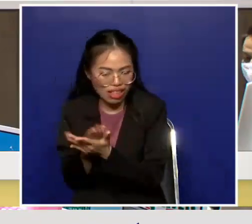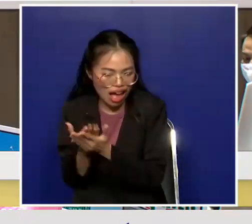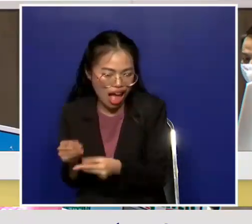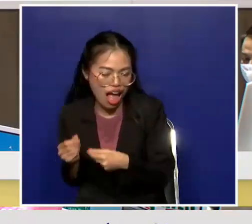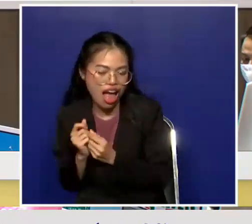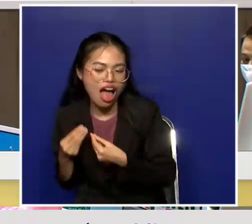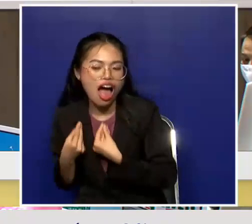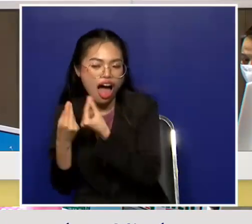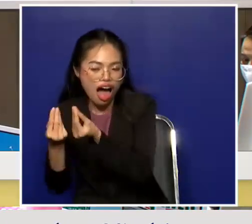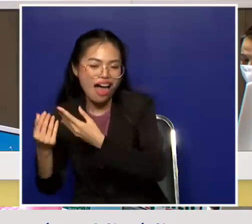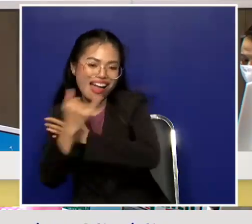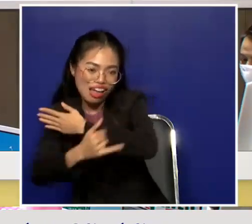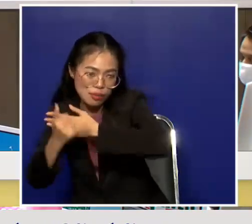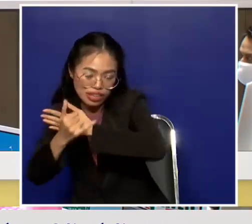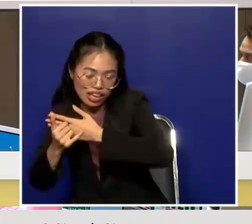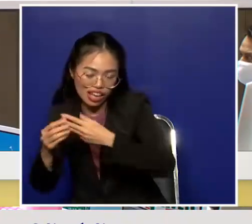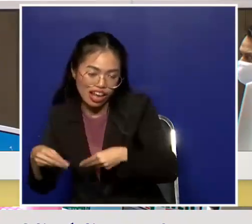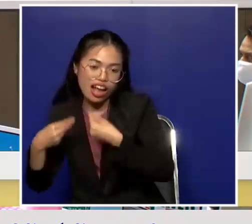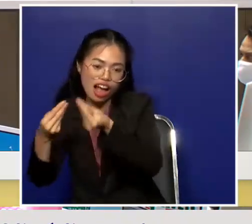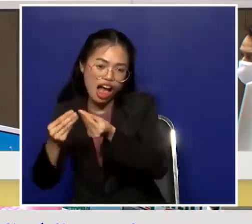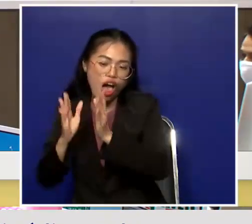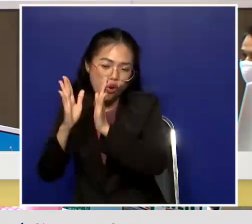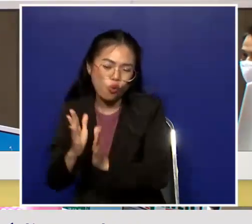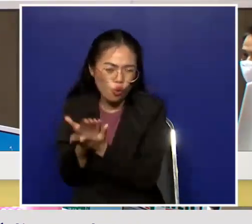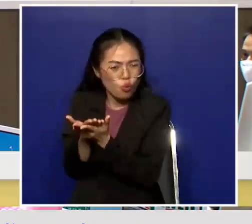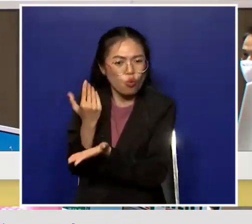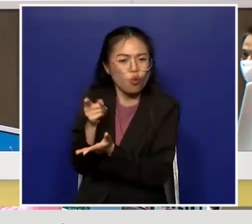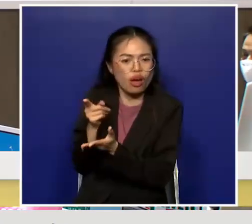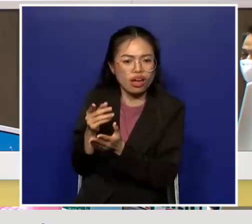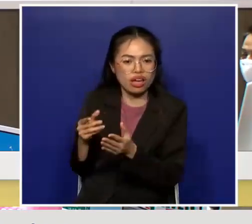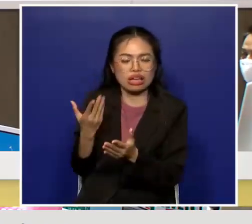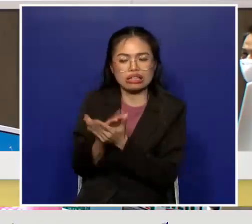ให้ต่างชาติสิ่งที่จะบอกก็คือว่าถือครองที่ดินได้